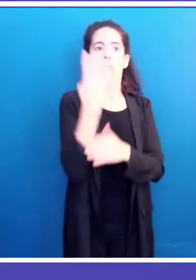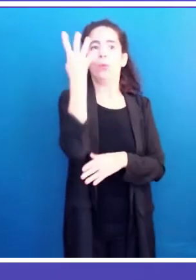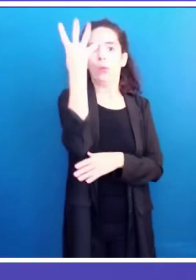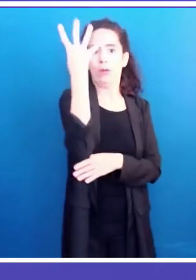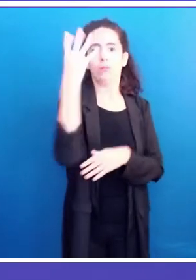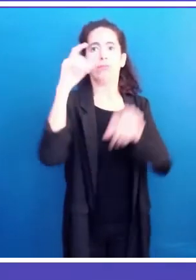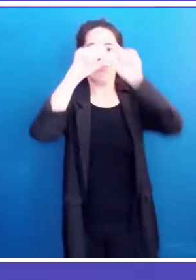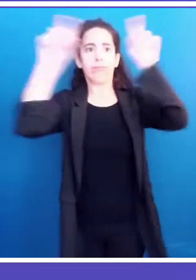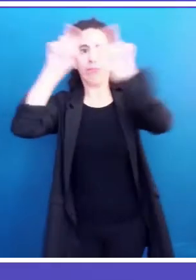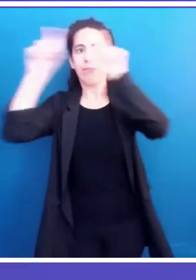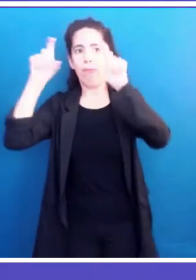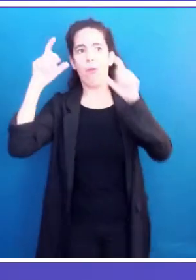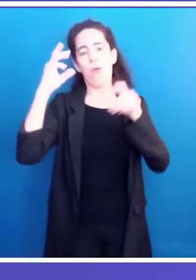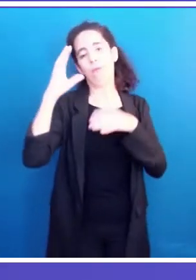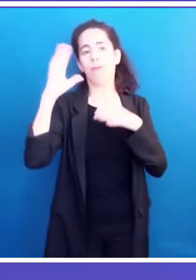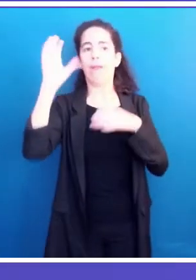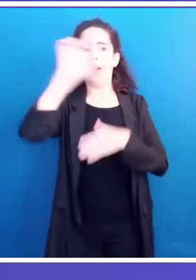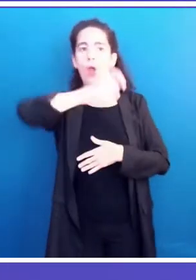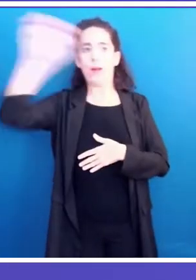وهي ترأس مجموعة